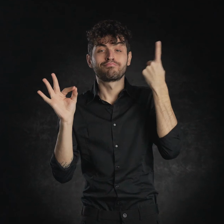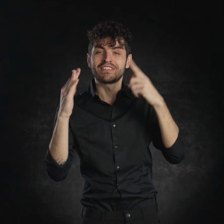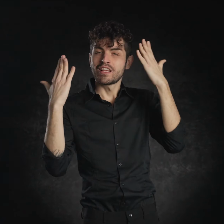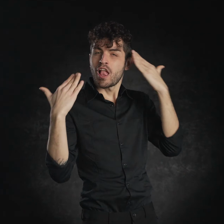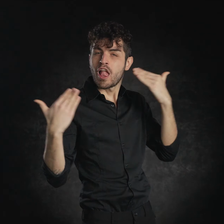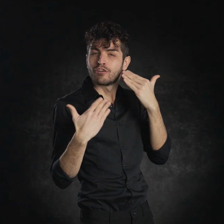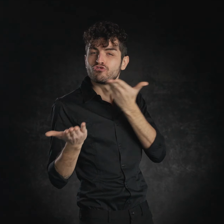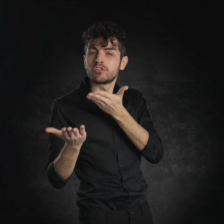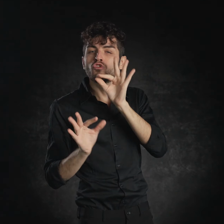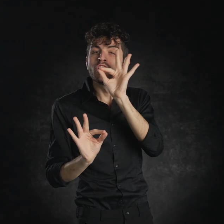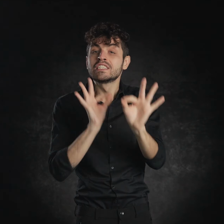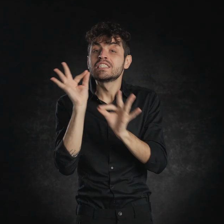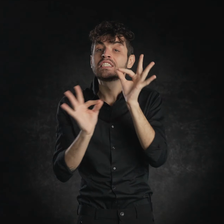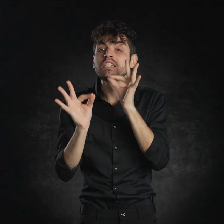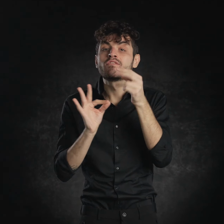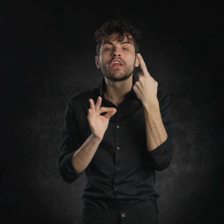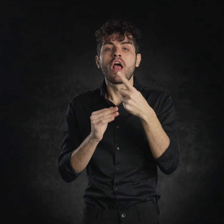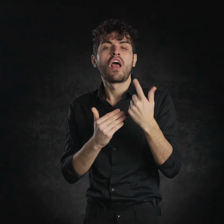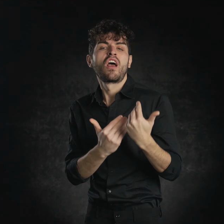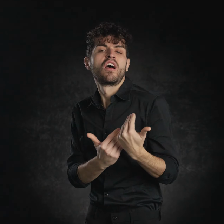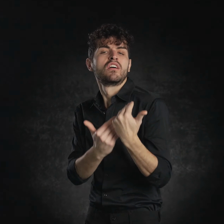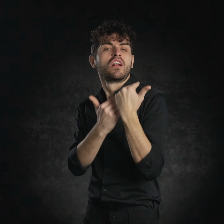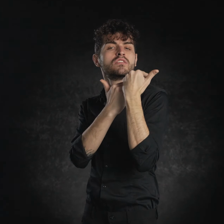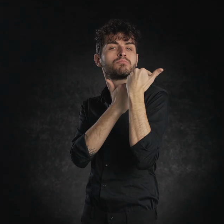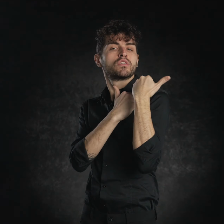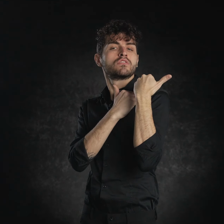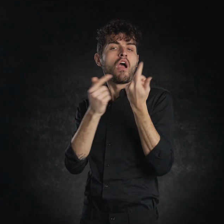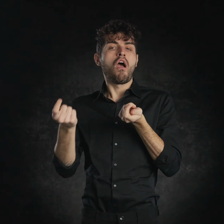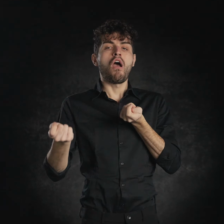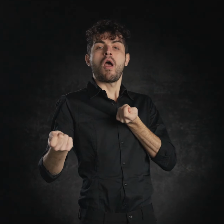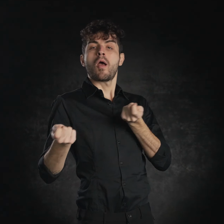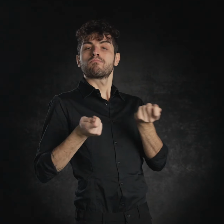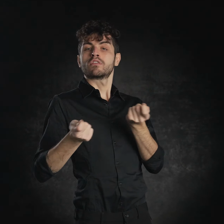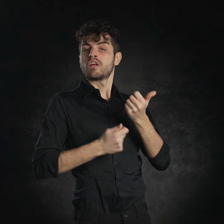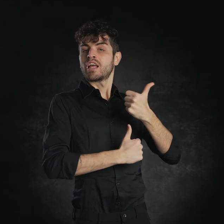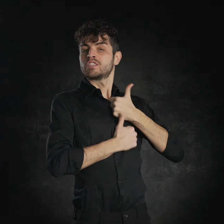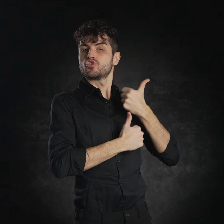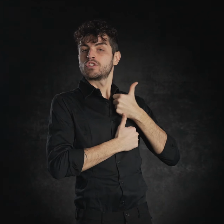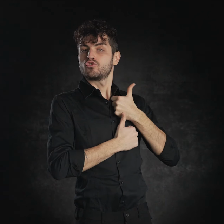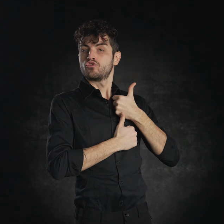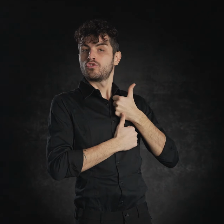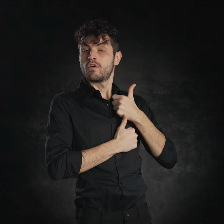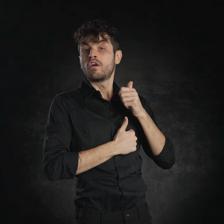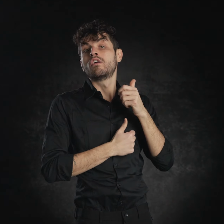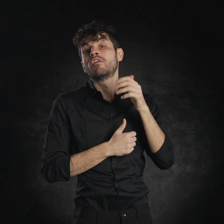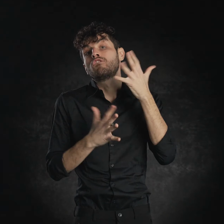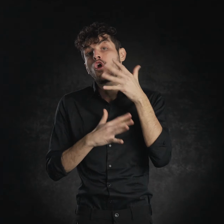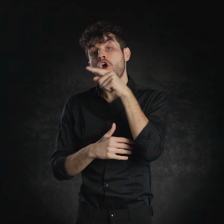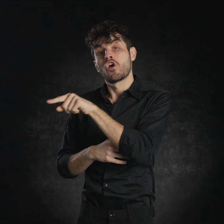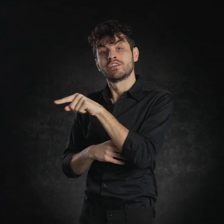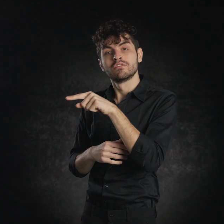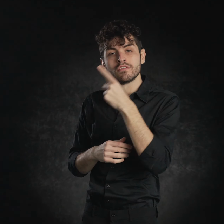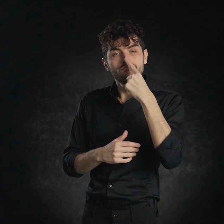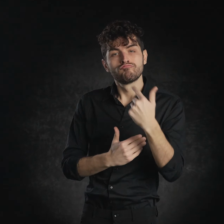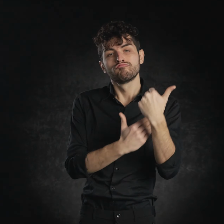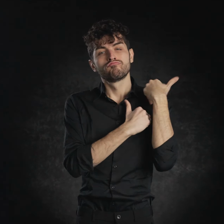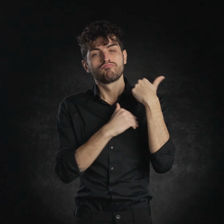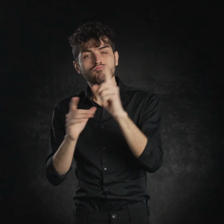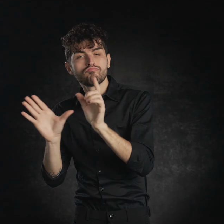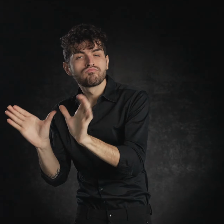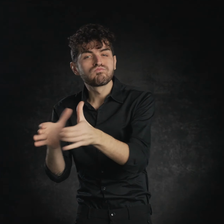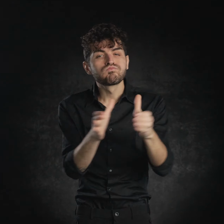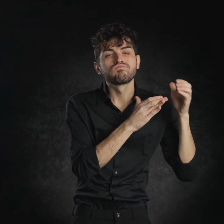ricopre erver Mesha responsabile dell'esercito quindi probabilmente Uno che doveva